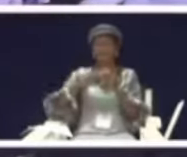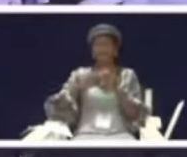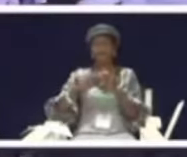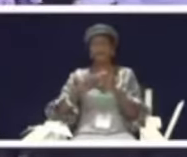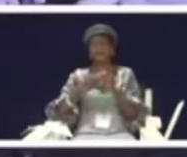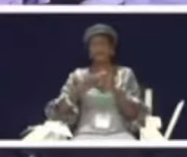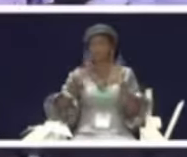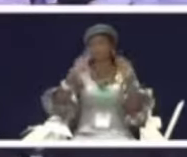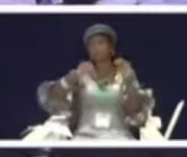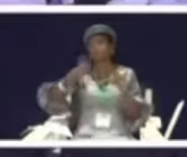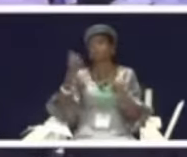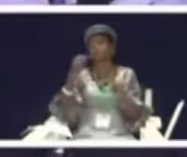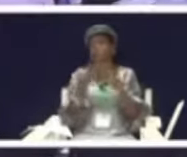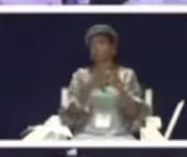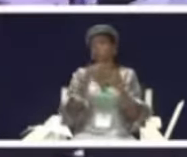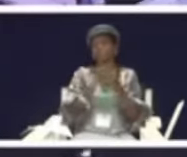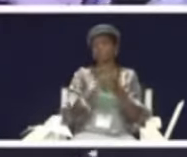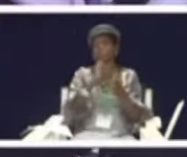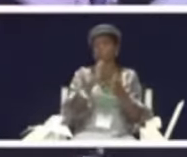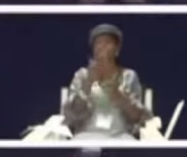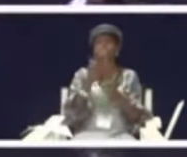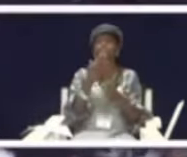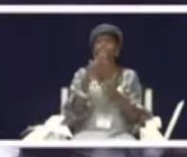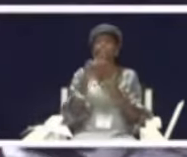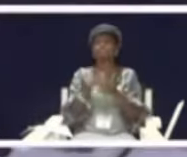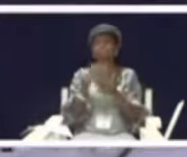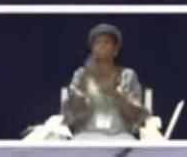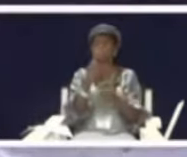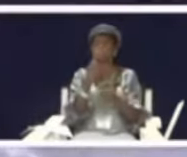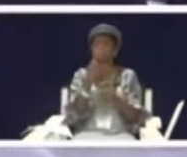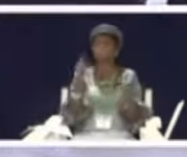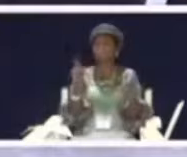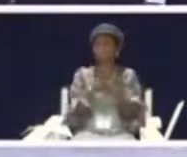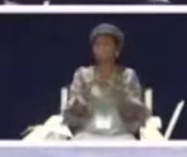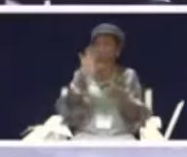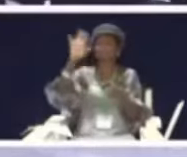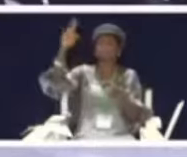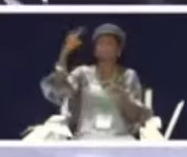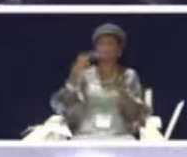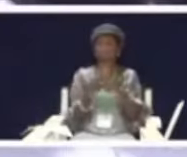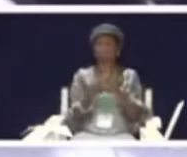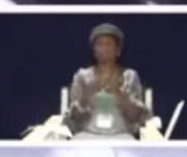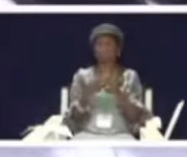Kò sọ́rúkọ tó dùn lẹ́nu bí orúkọ rẹ̀.